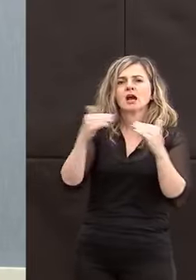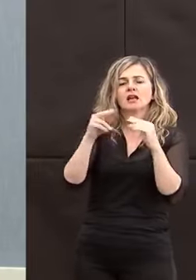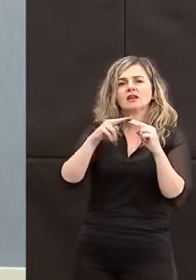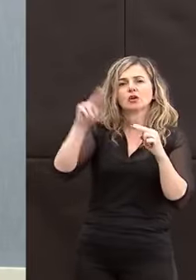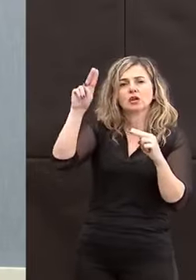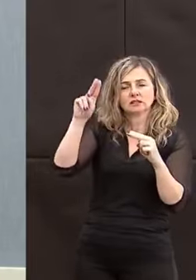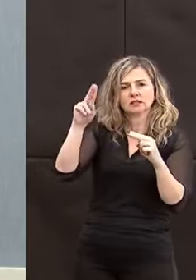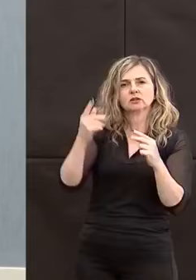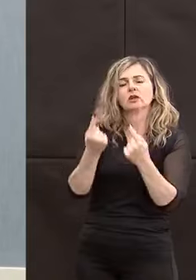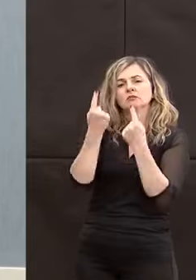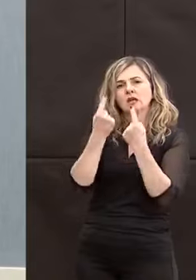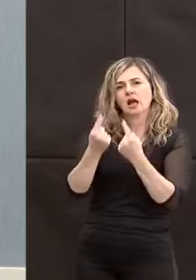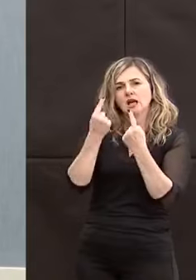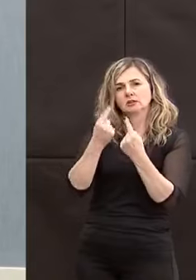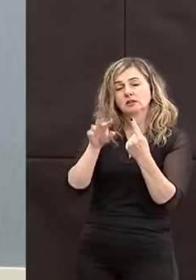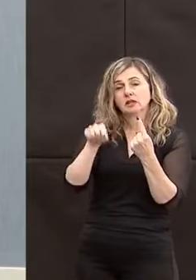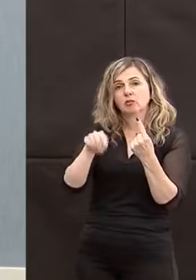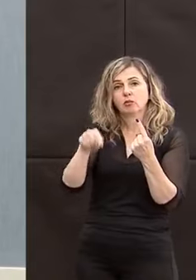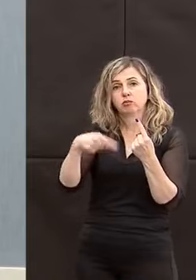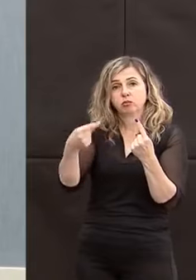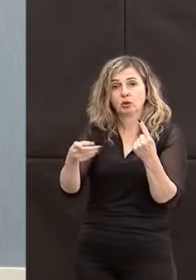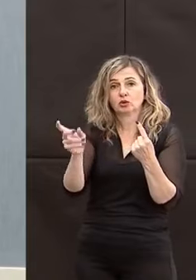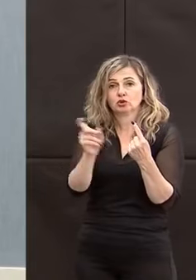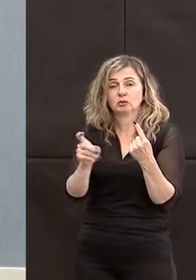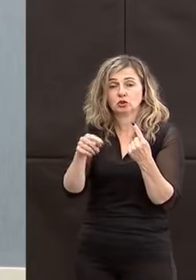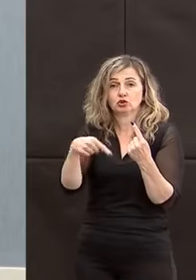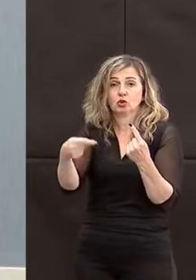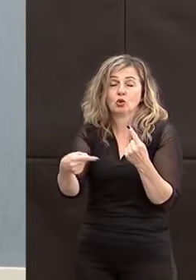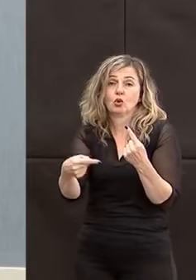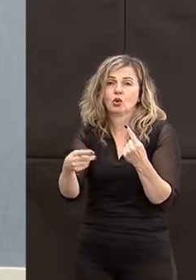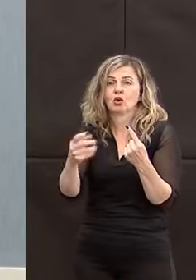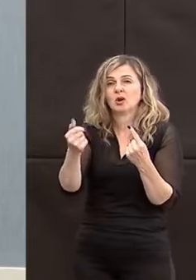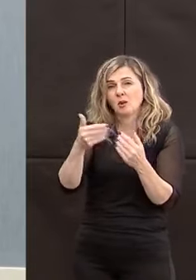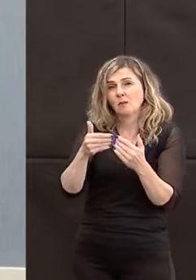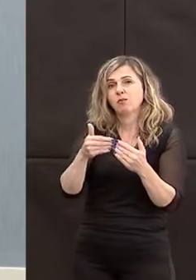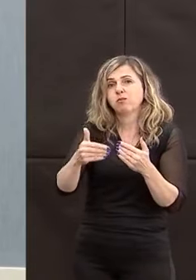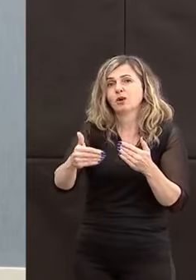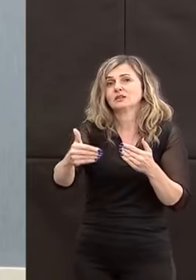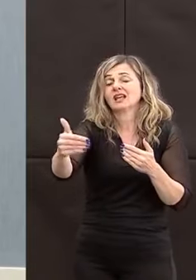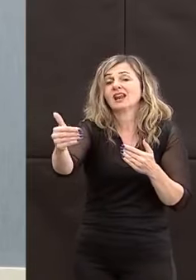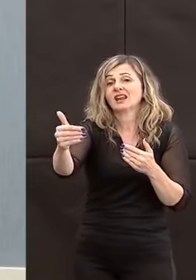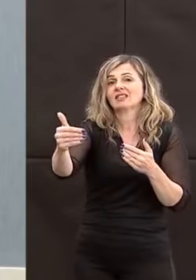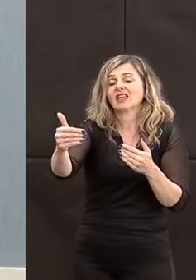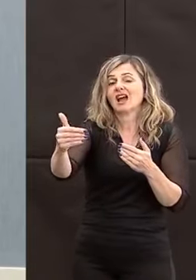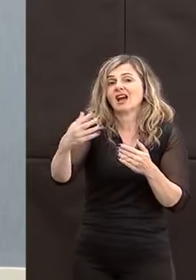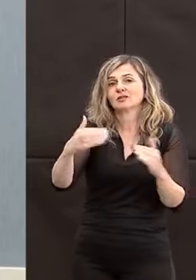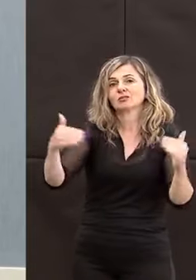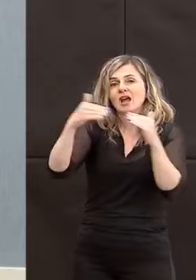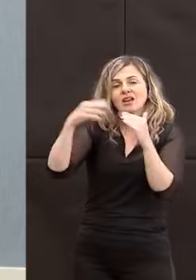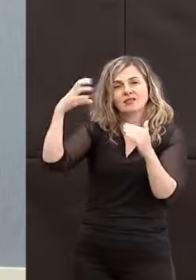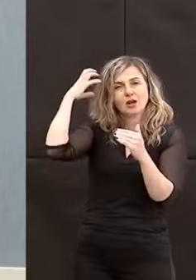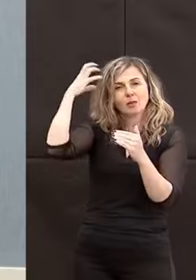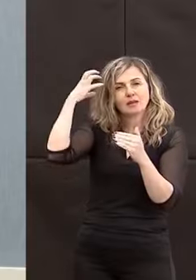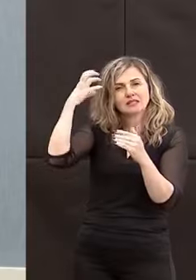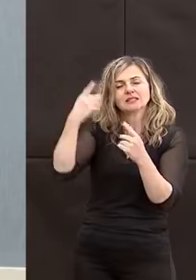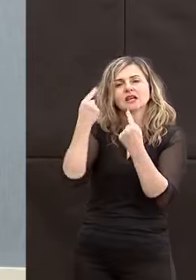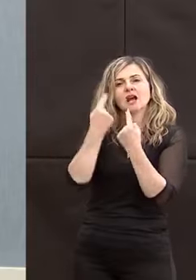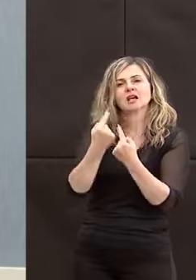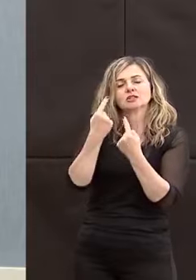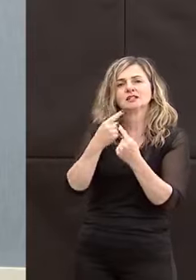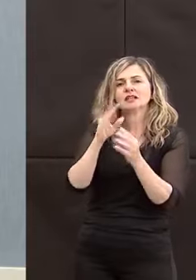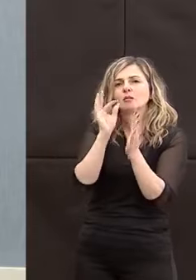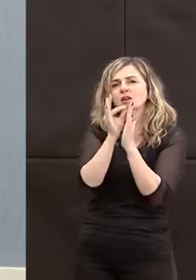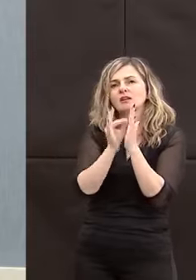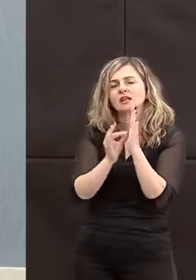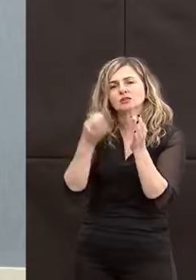perciò attendevamo proprio in questi giorni ora c'è stato un po di ritardo a livello a livello di ministeriale alcune indicazioni molto più precisa